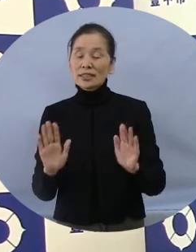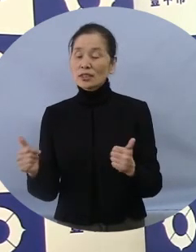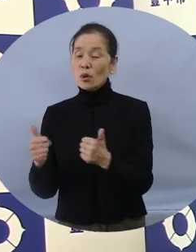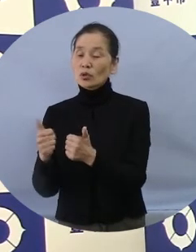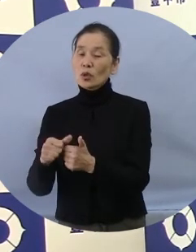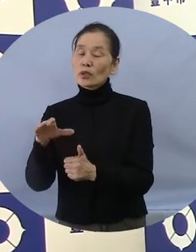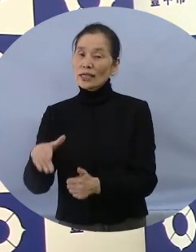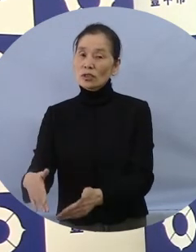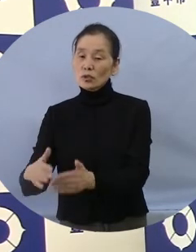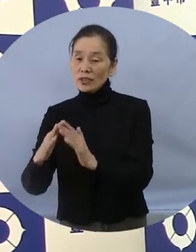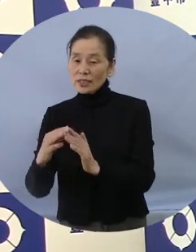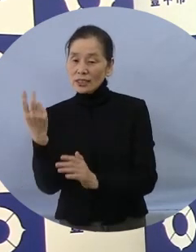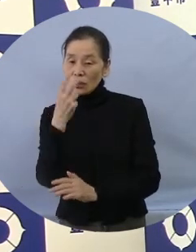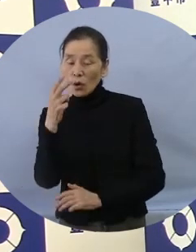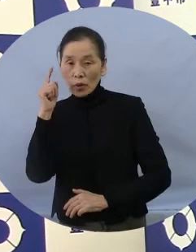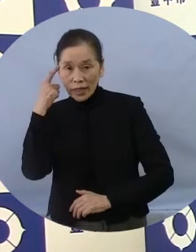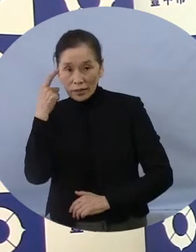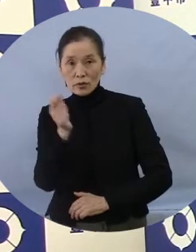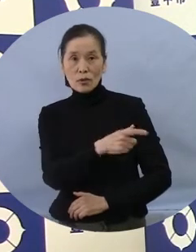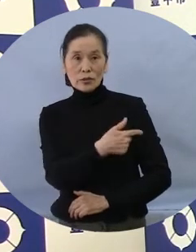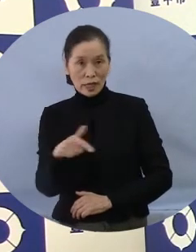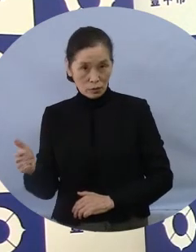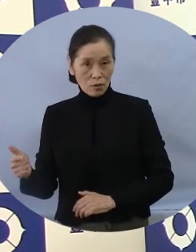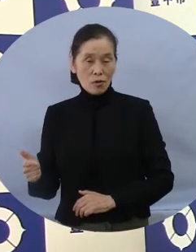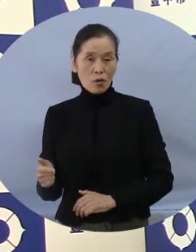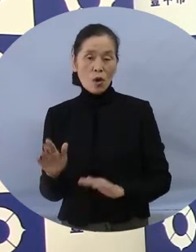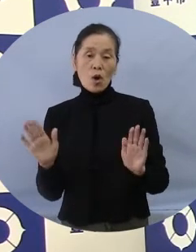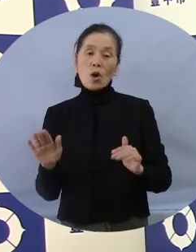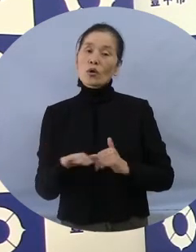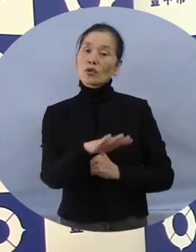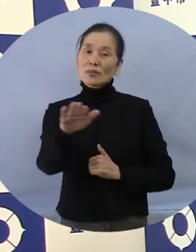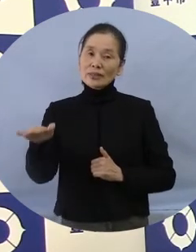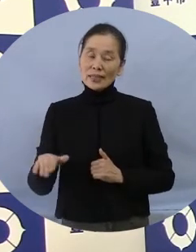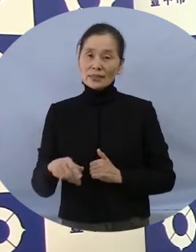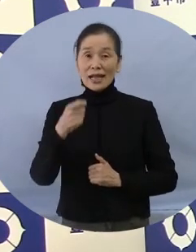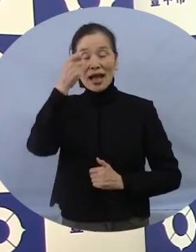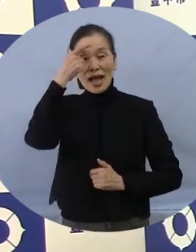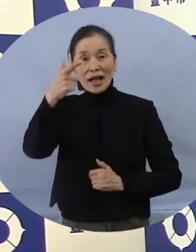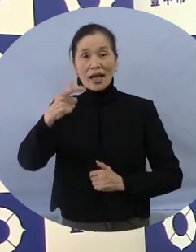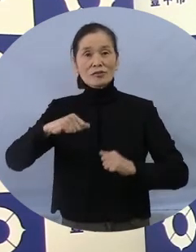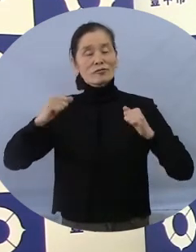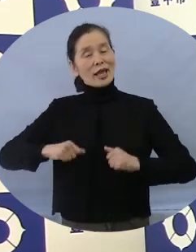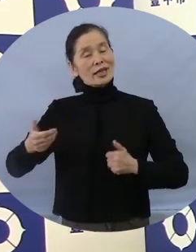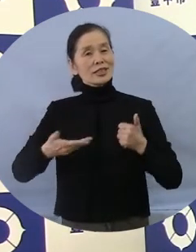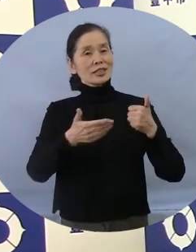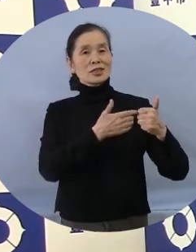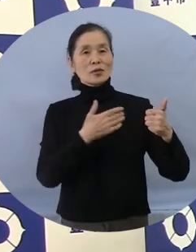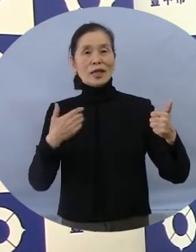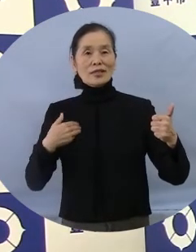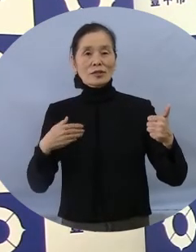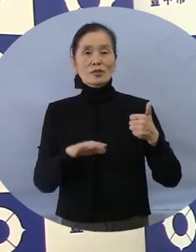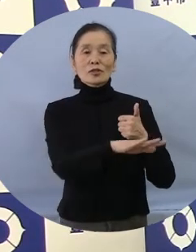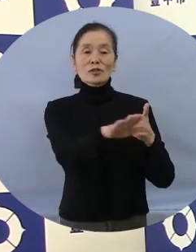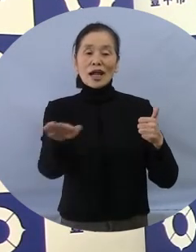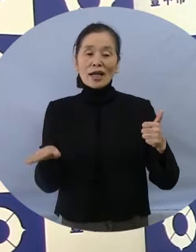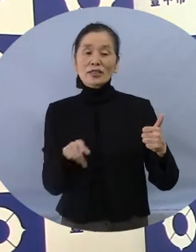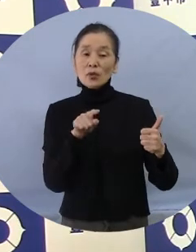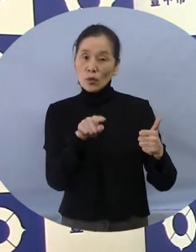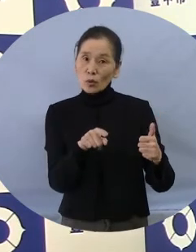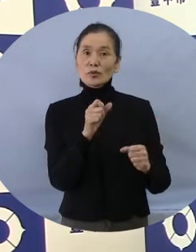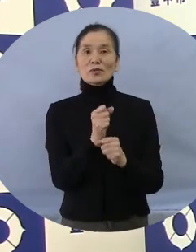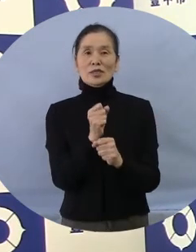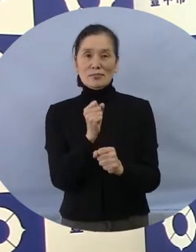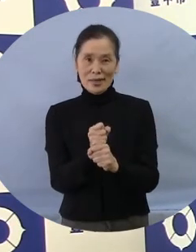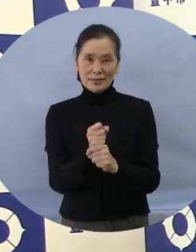設置に向けた検討など、子どもたちが明るく元気に育つことができる環境を作ります